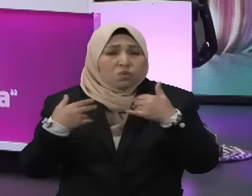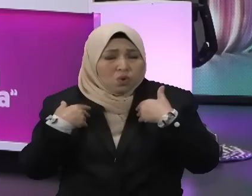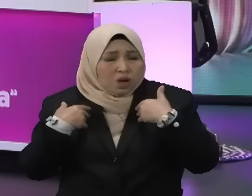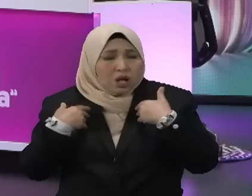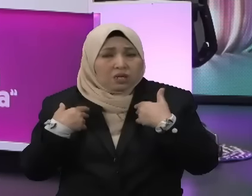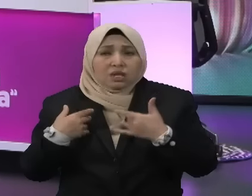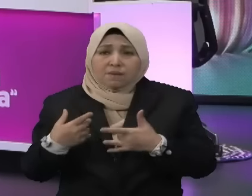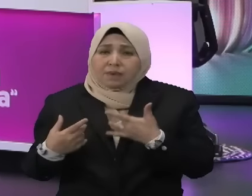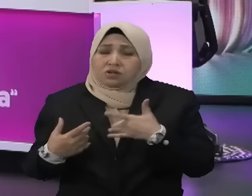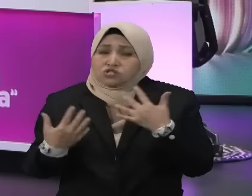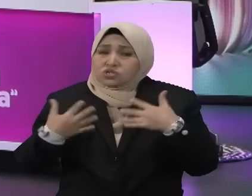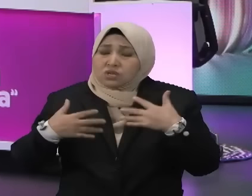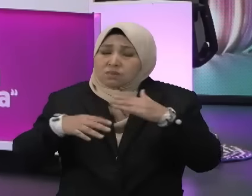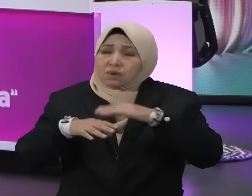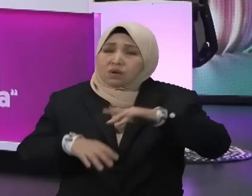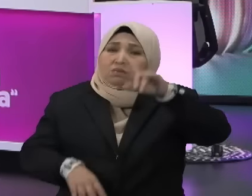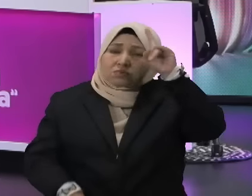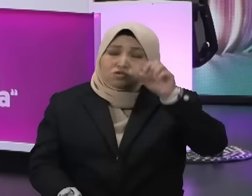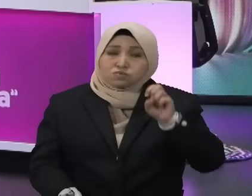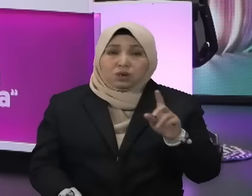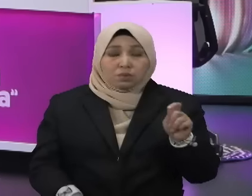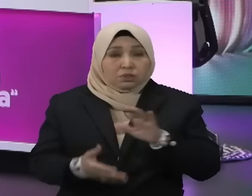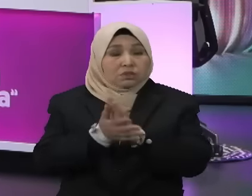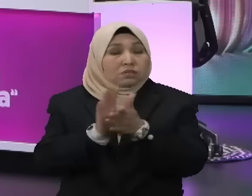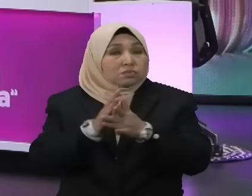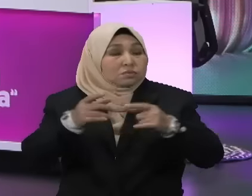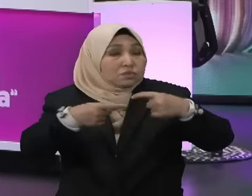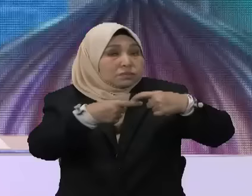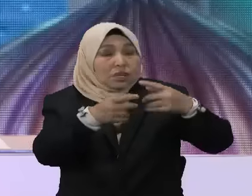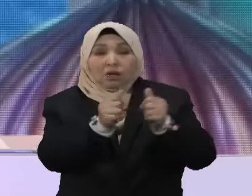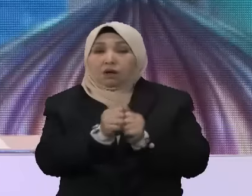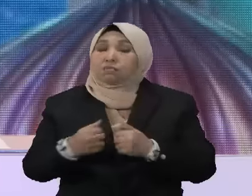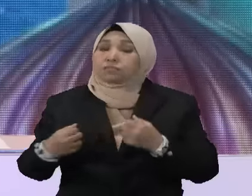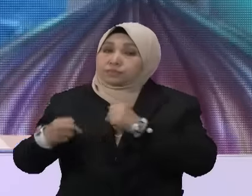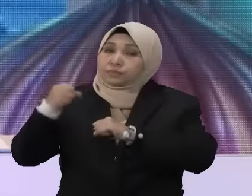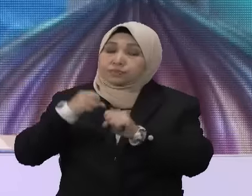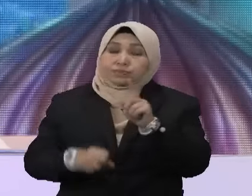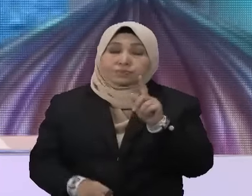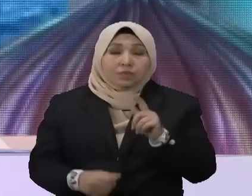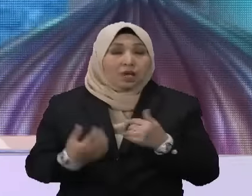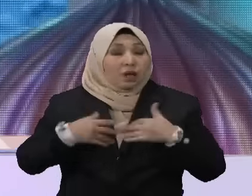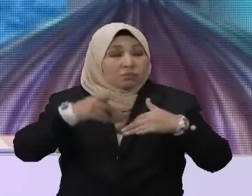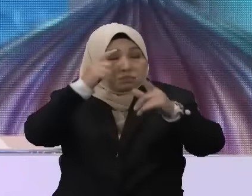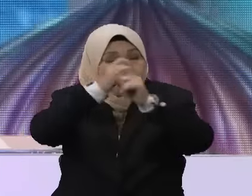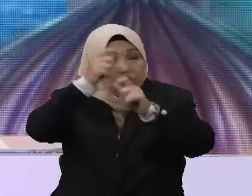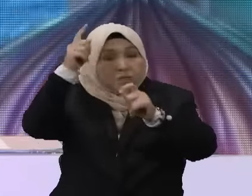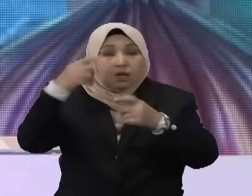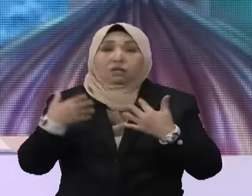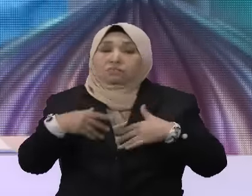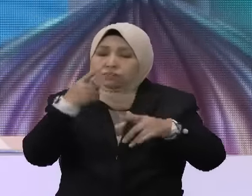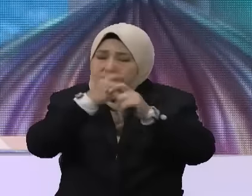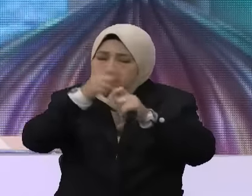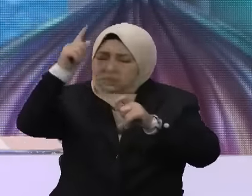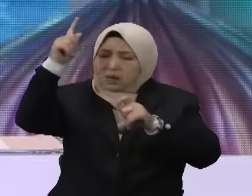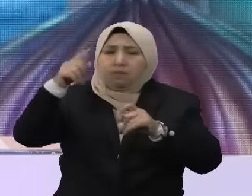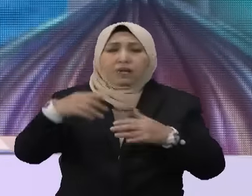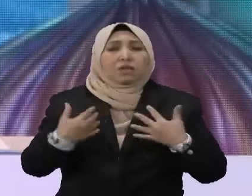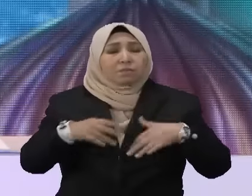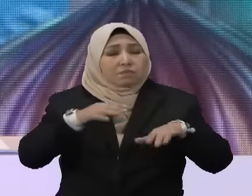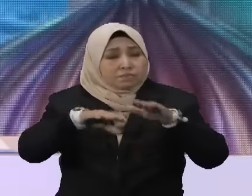ada perasaan takut kepada Allah SWT. Jadi itu berkaitan dengan sifat takwa itu tadi, kerana yang bertakwa itu adalah yang takut kepada Allah